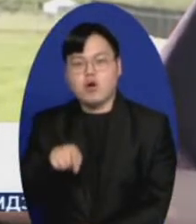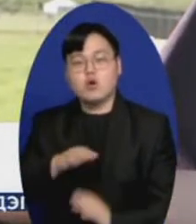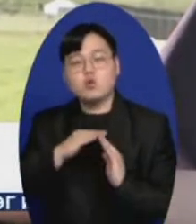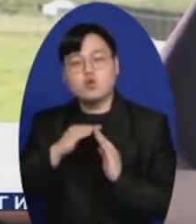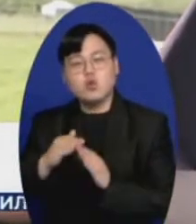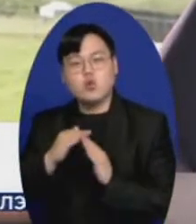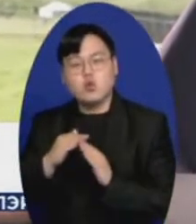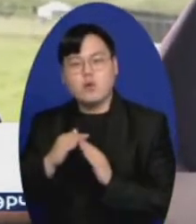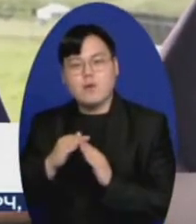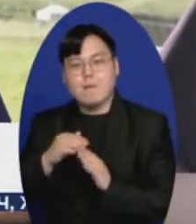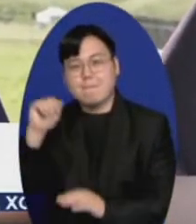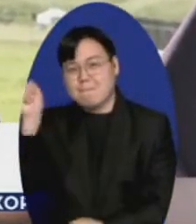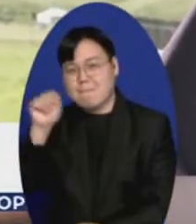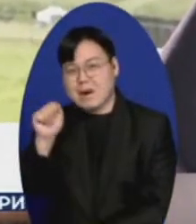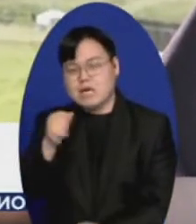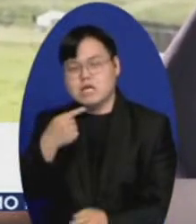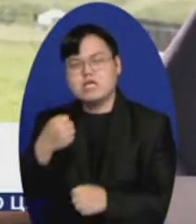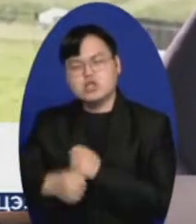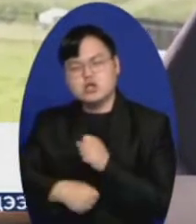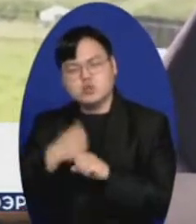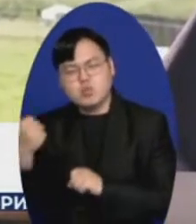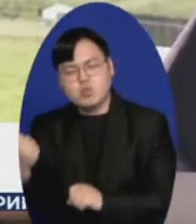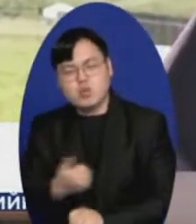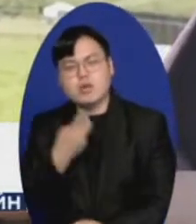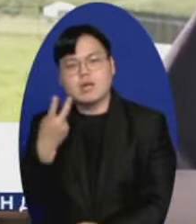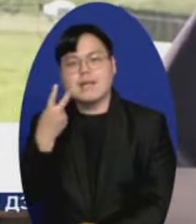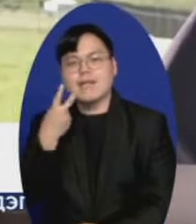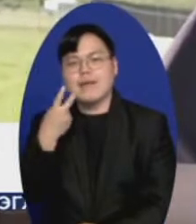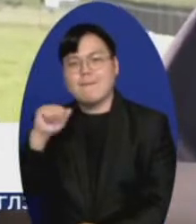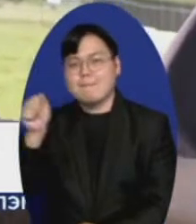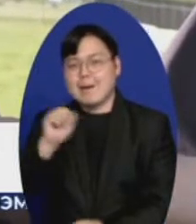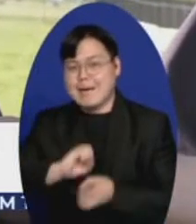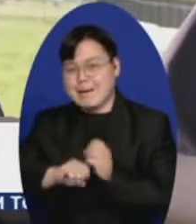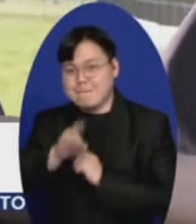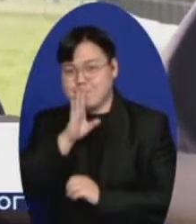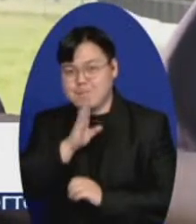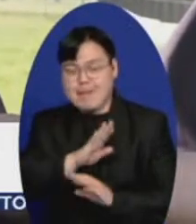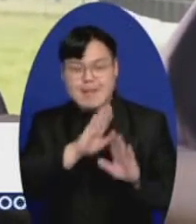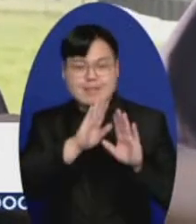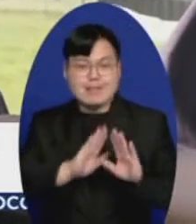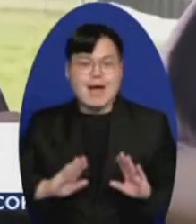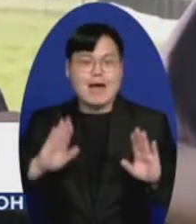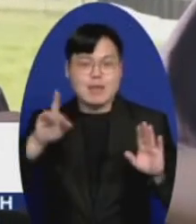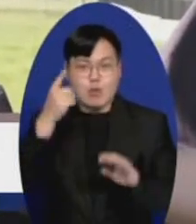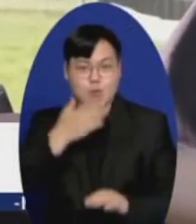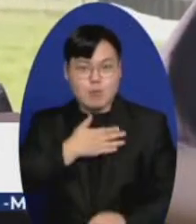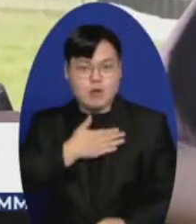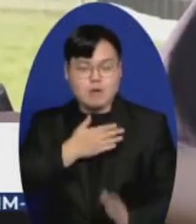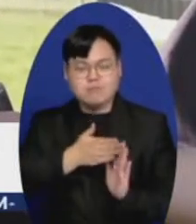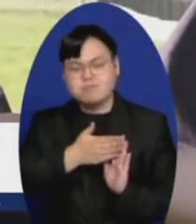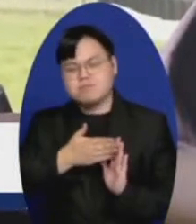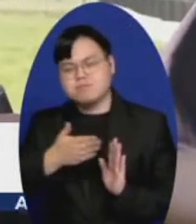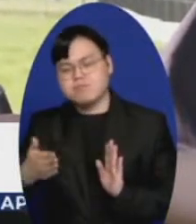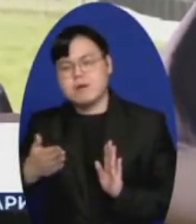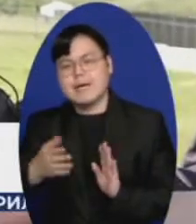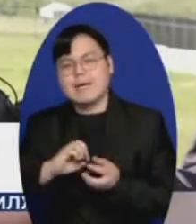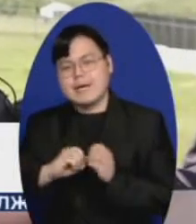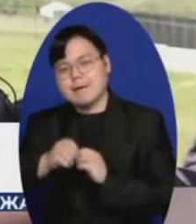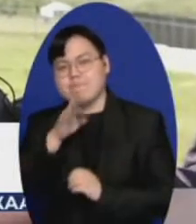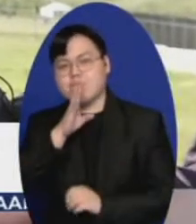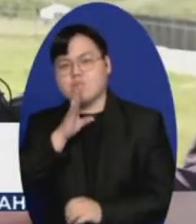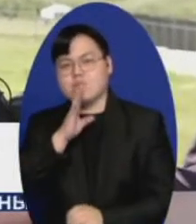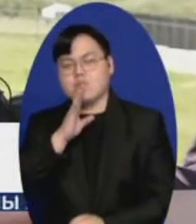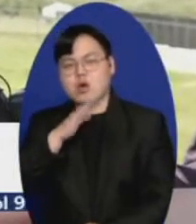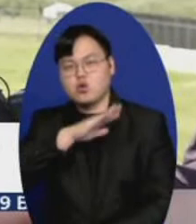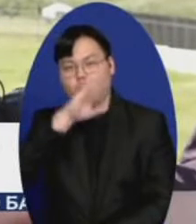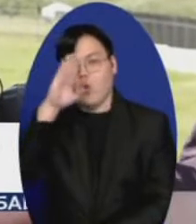нүүдлчдийн фестивал бол жил бүхэн уламжлал болгон зохион байгуулагдана. Наадмаас эхлээд одоо үндсэндээ жуулчдын оргил үйд бол зохион байгуулагдана гэж үзэж